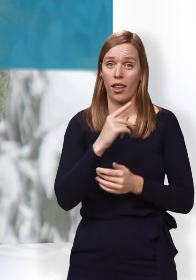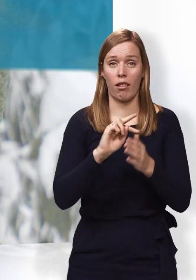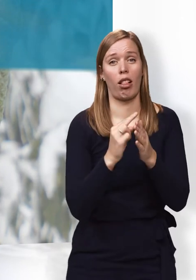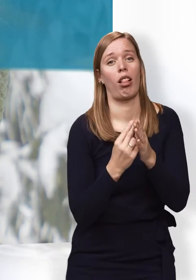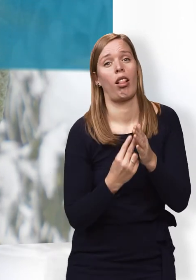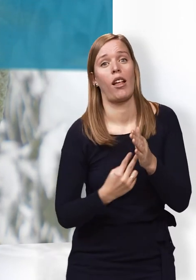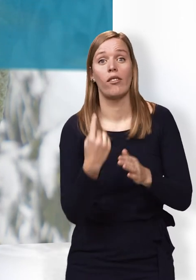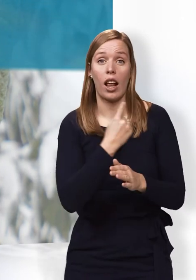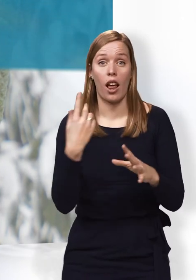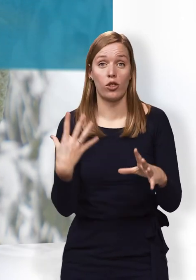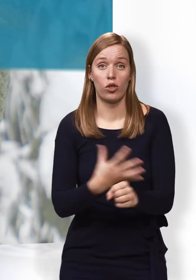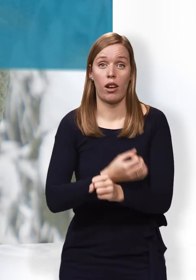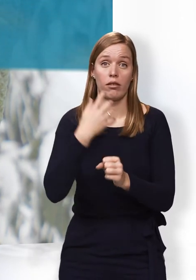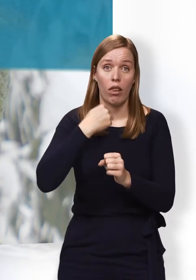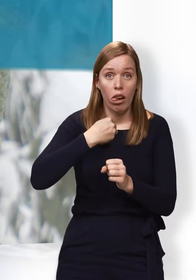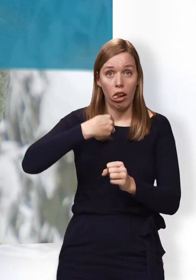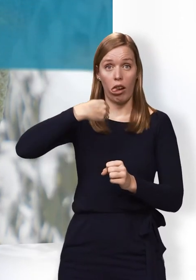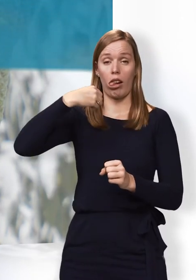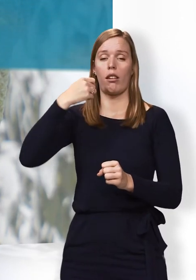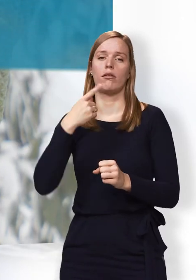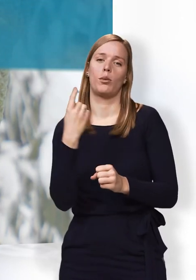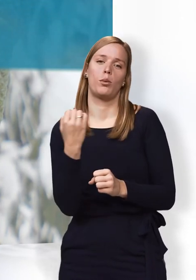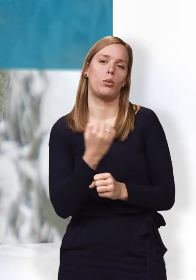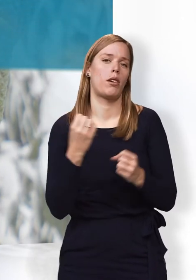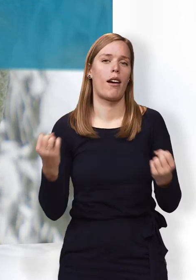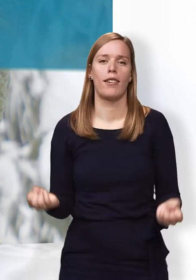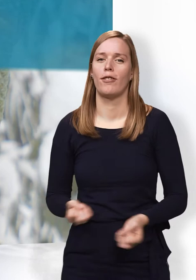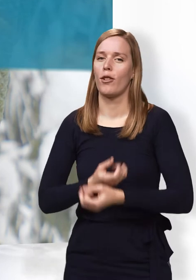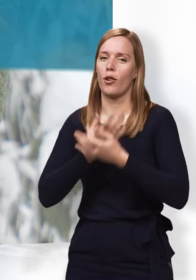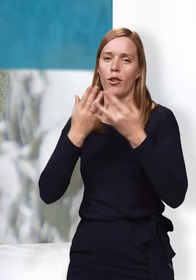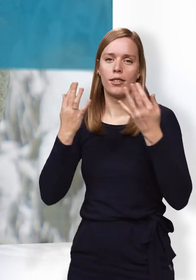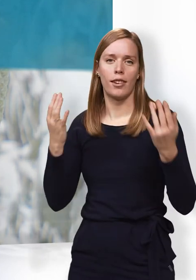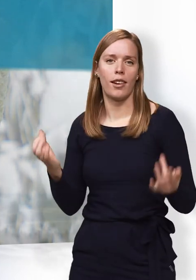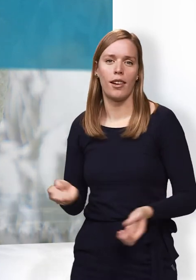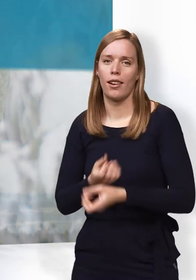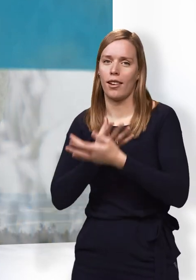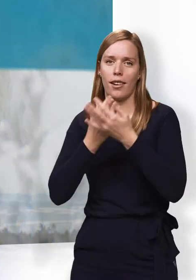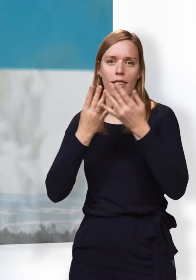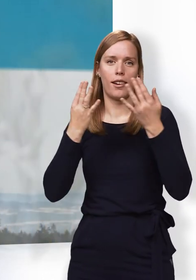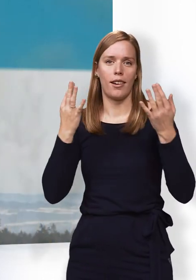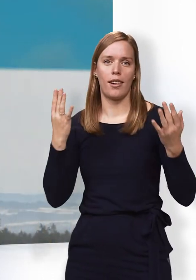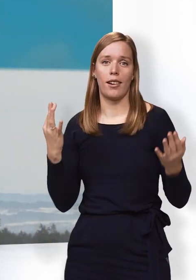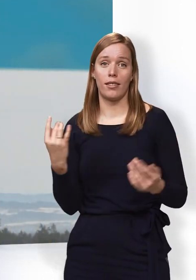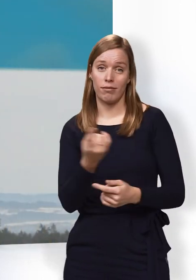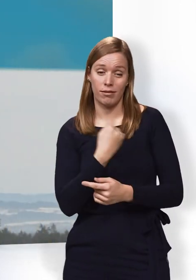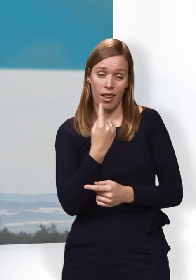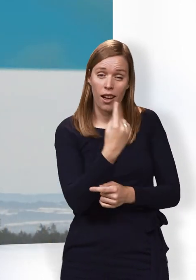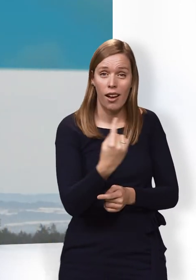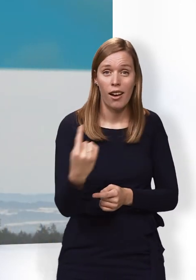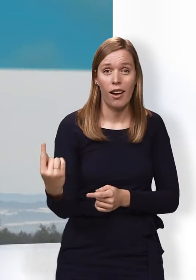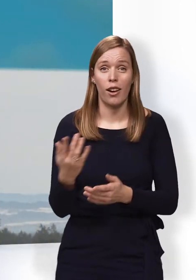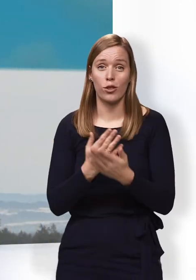ein Wunder, zögen wir uns aus eigener Kraft aus diesem Sumpf. Das wäre